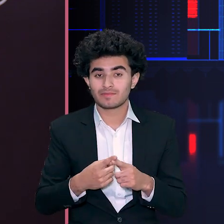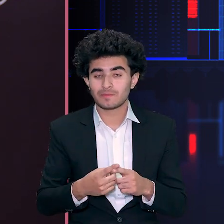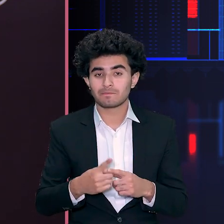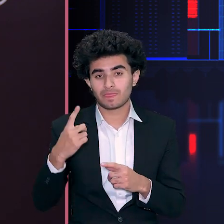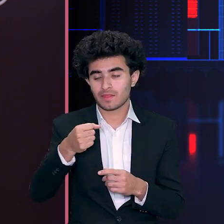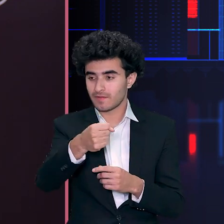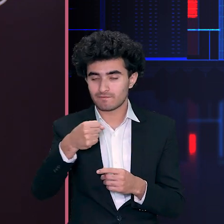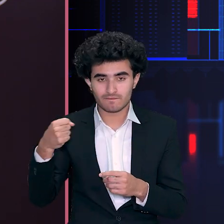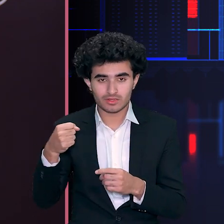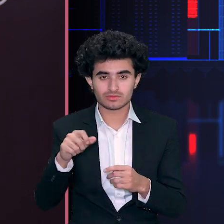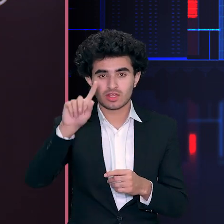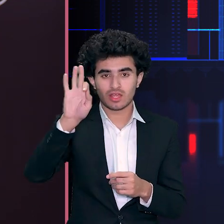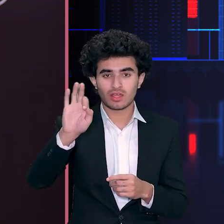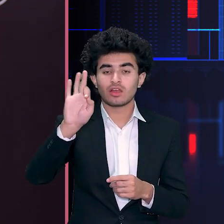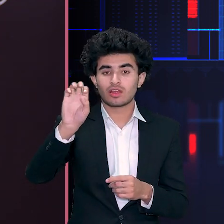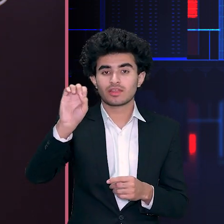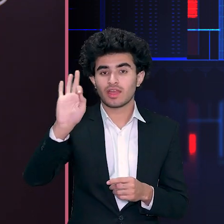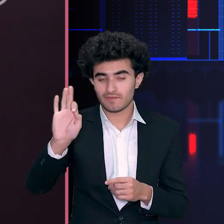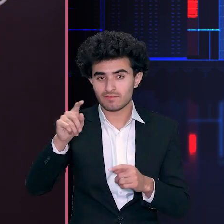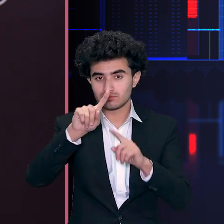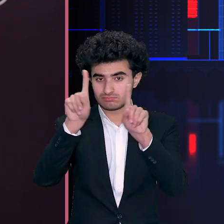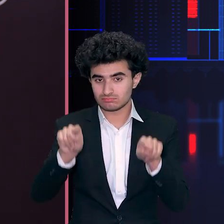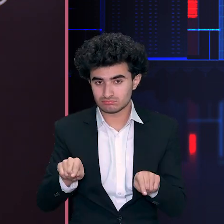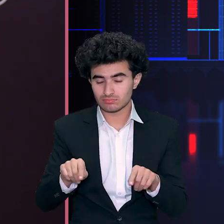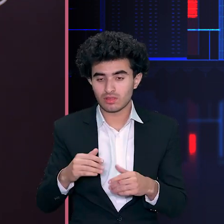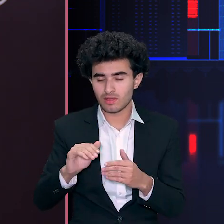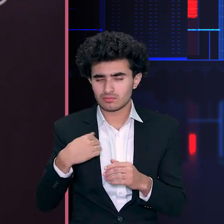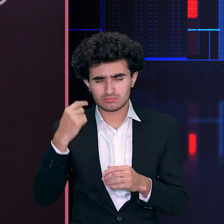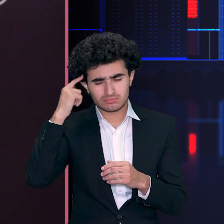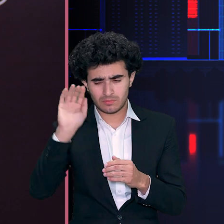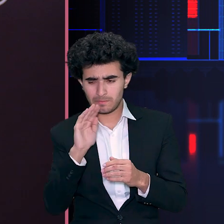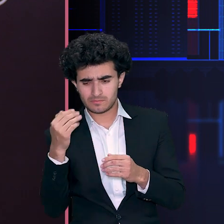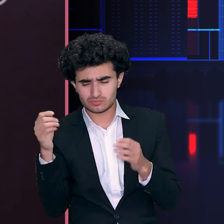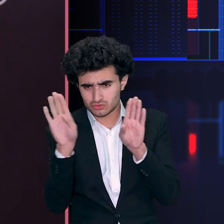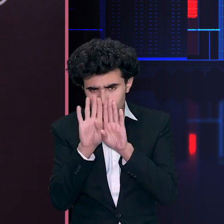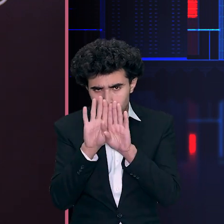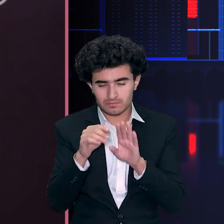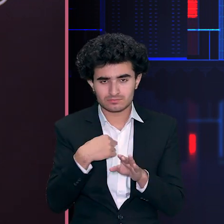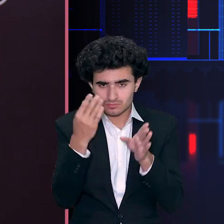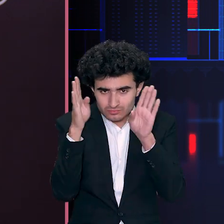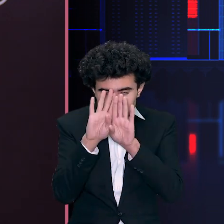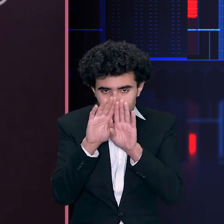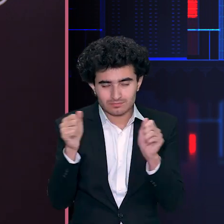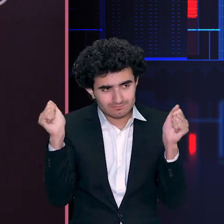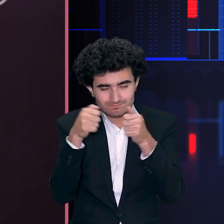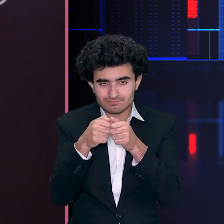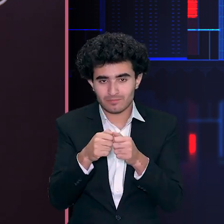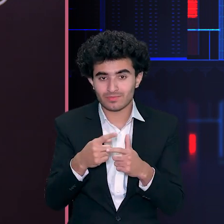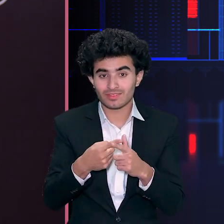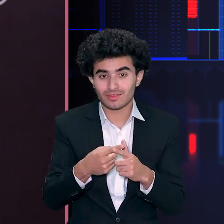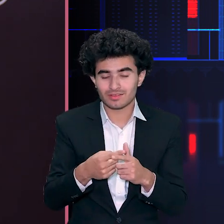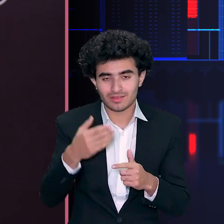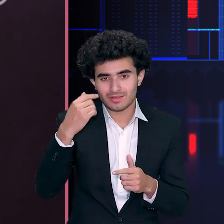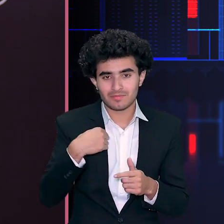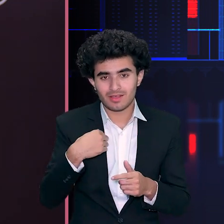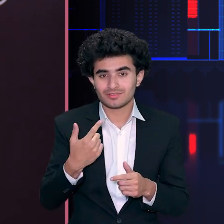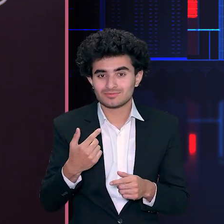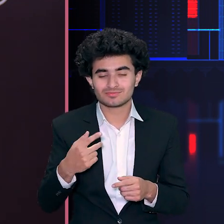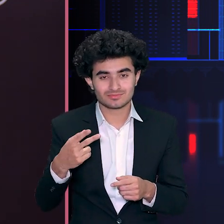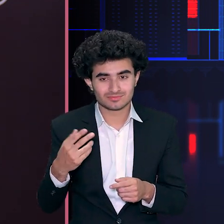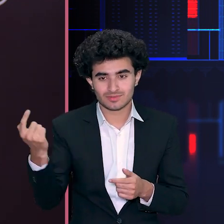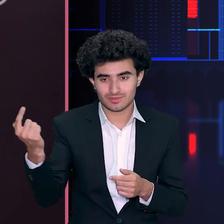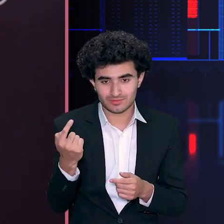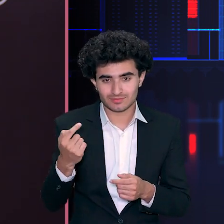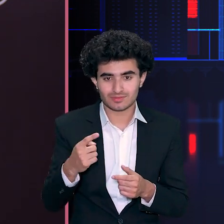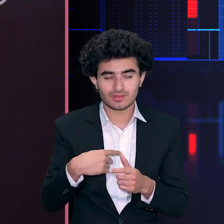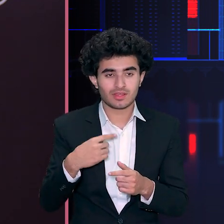اس نے مجھے مارا نہیں. تو اس طرح کی کافی ساری چیزیں بچے کرتے رہتے ہیں، تو آپ ان کو منع نہ کرتے، ان کے لیے کوئی وال بنا دے جہاں پہ